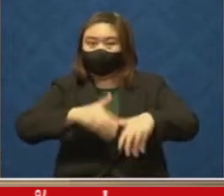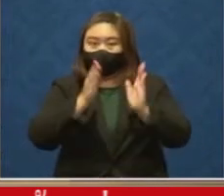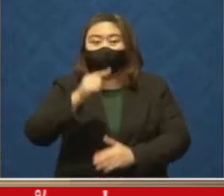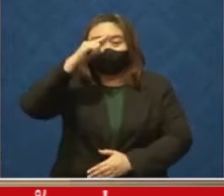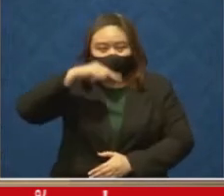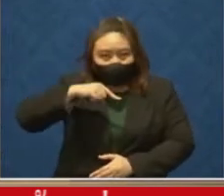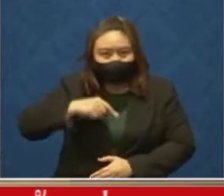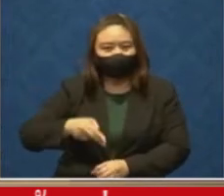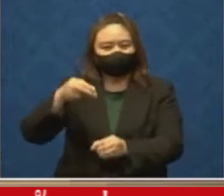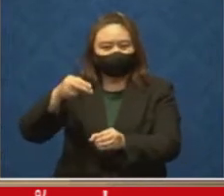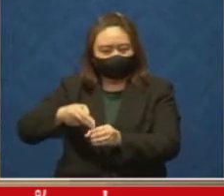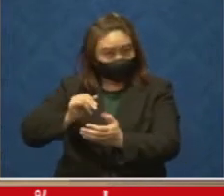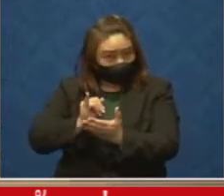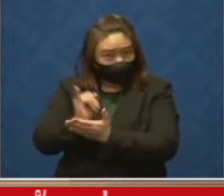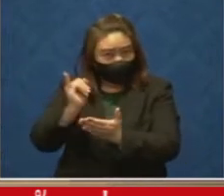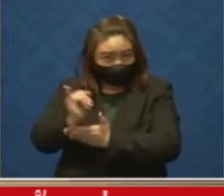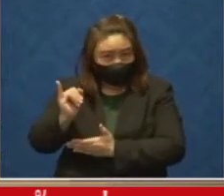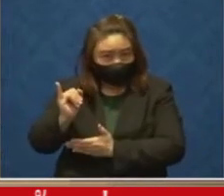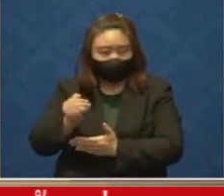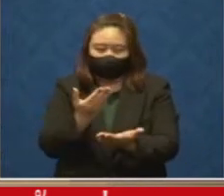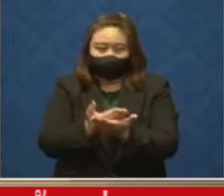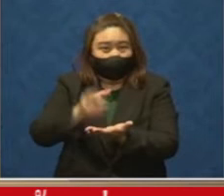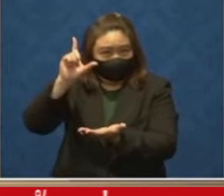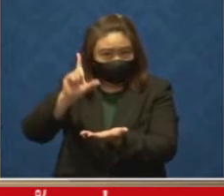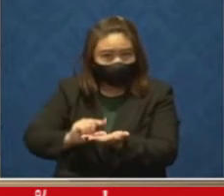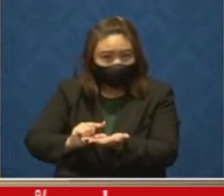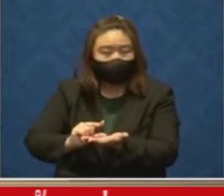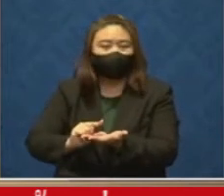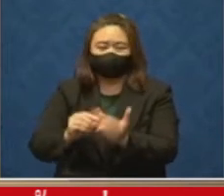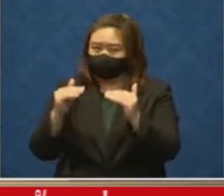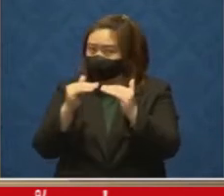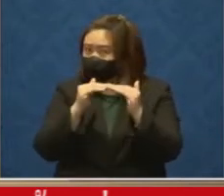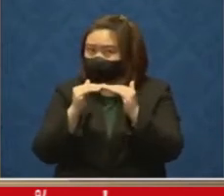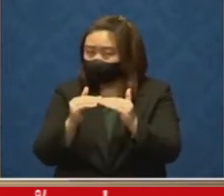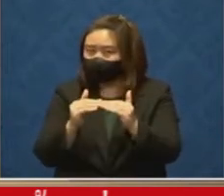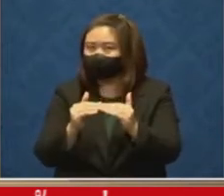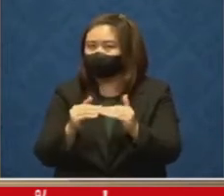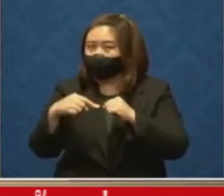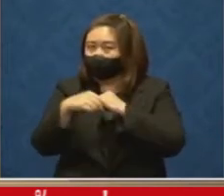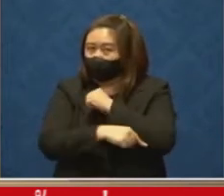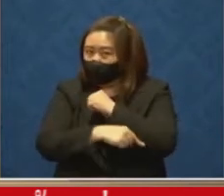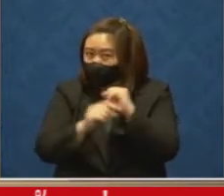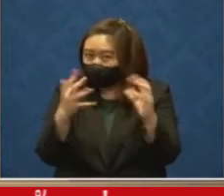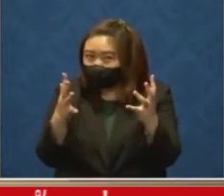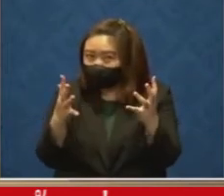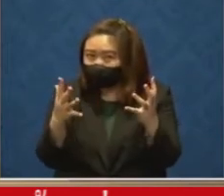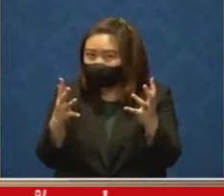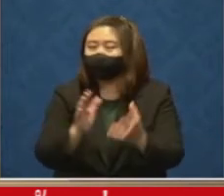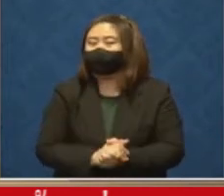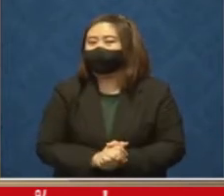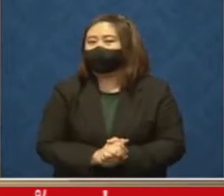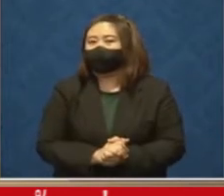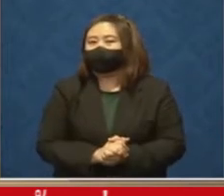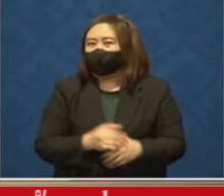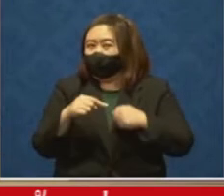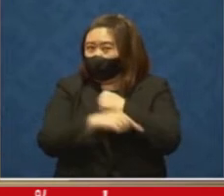การให้พี่น้ผ่านชนคนไทยบริโภคน้มันที่ถูกต้องนะครับราคาถูกนะครับ และเป็ทํานะครับไม่มีนอกมีในเก